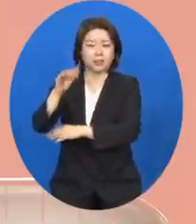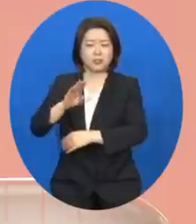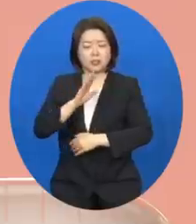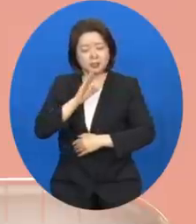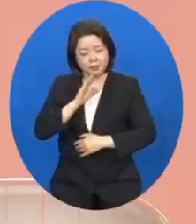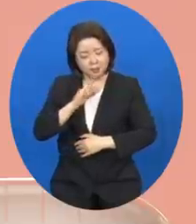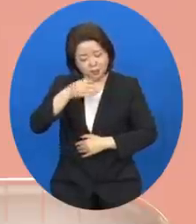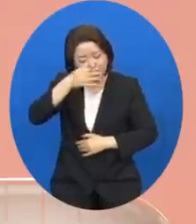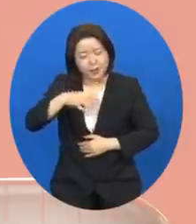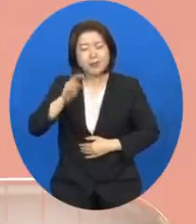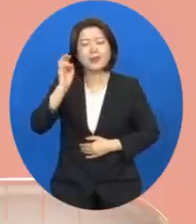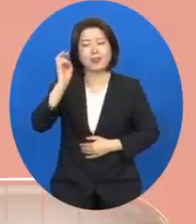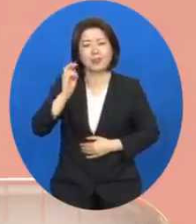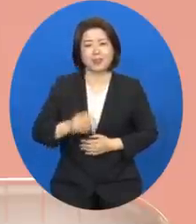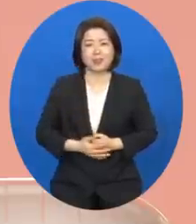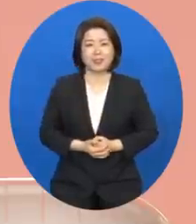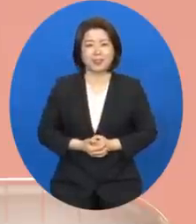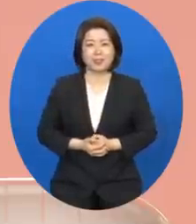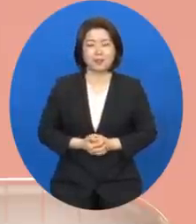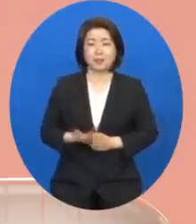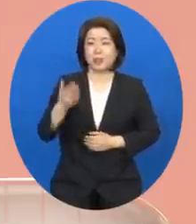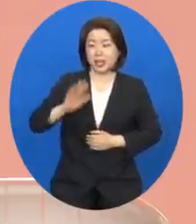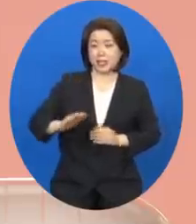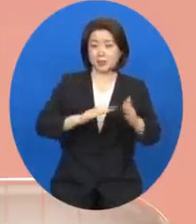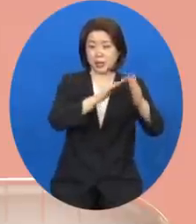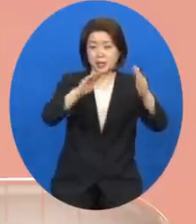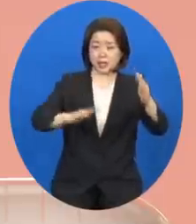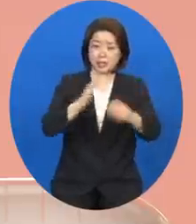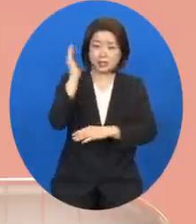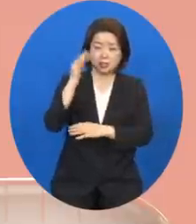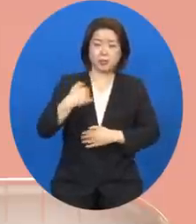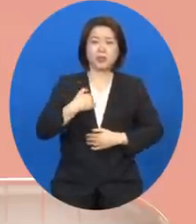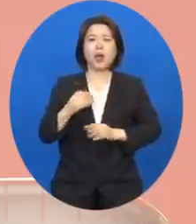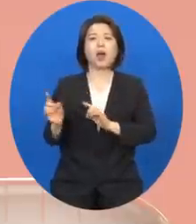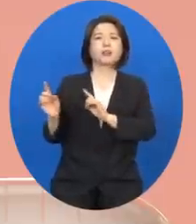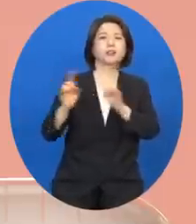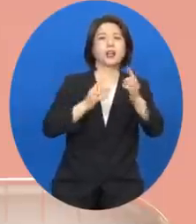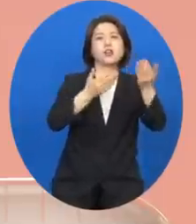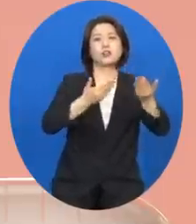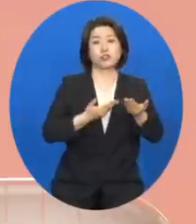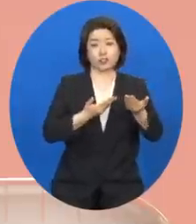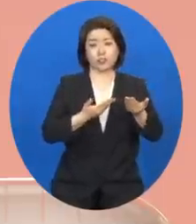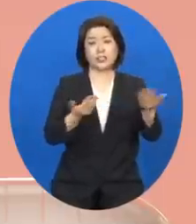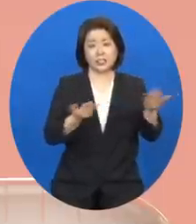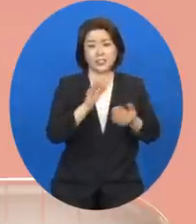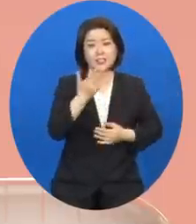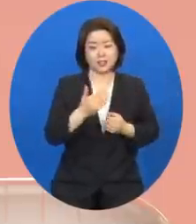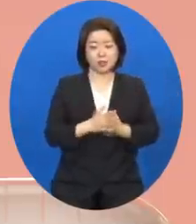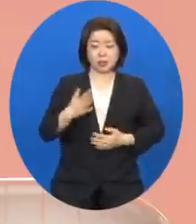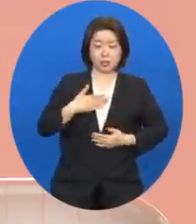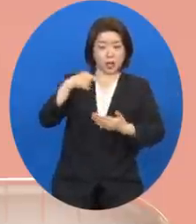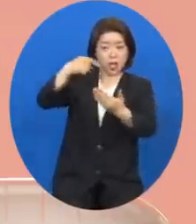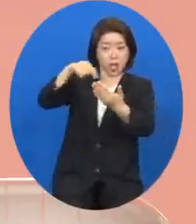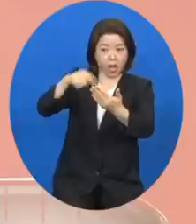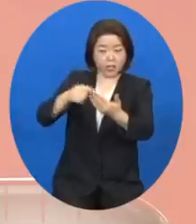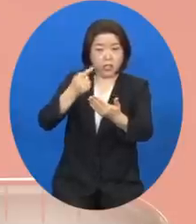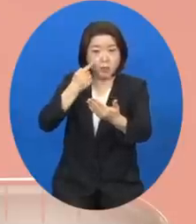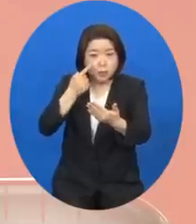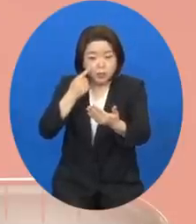어려웠겠습니까? 그러나 그 가정 세미나는 저를 살리는 것이기도 했어요. 제가 가르치다 보니까 제가